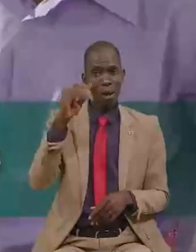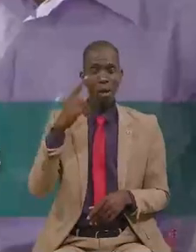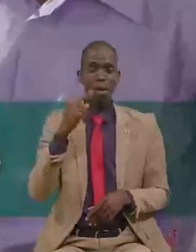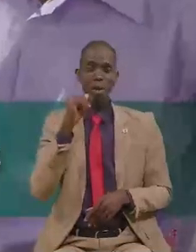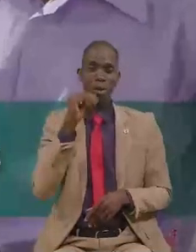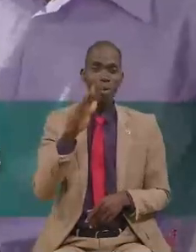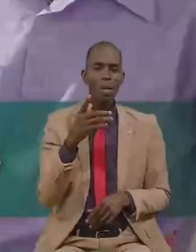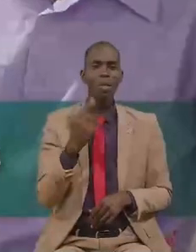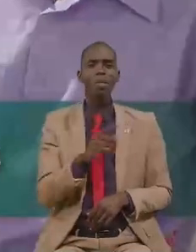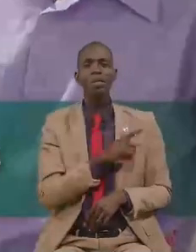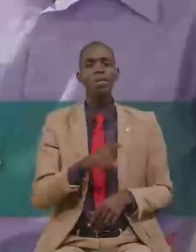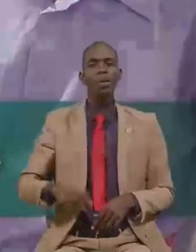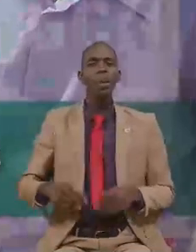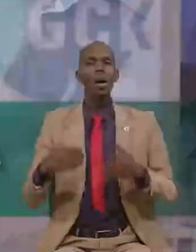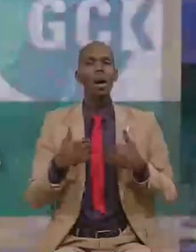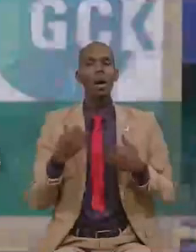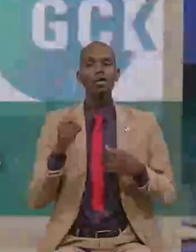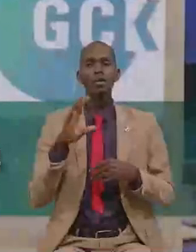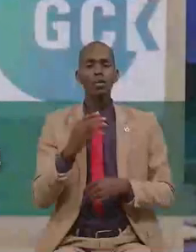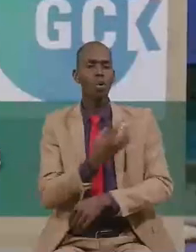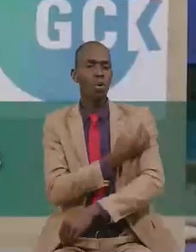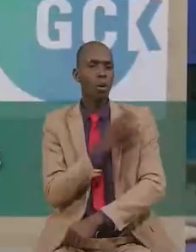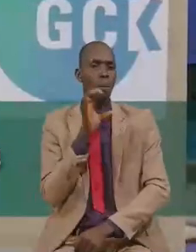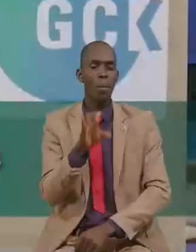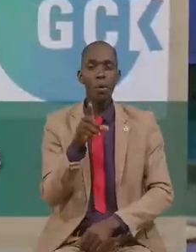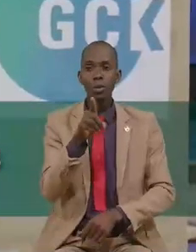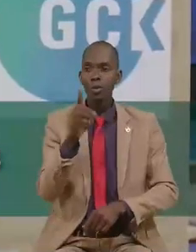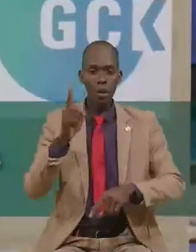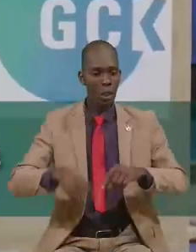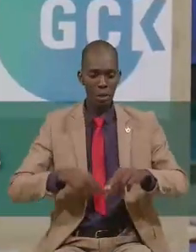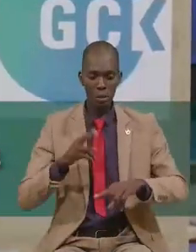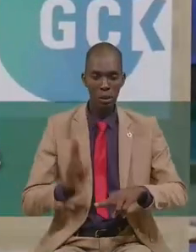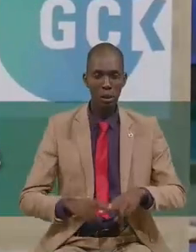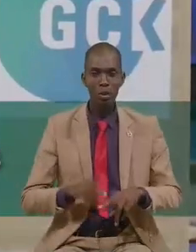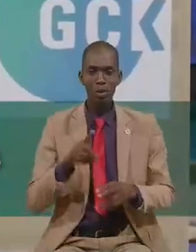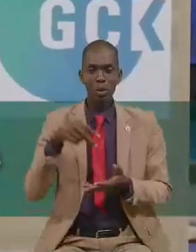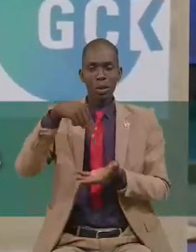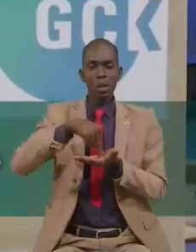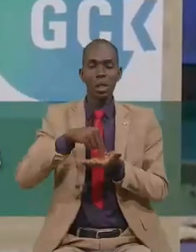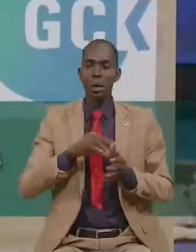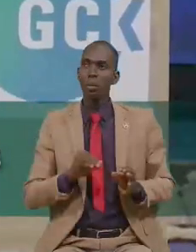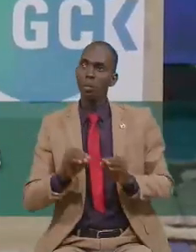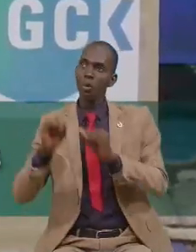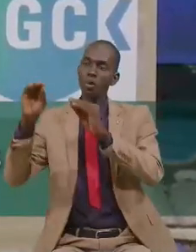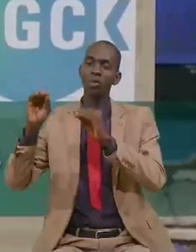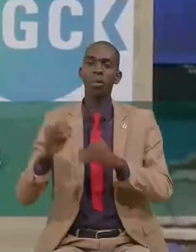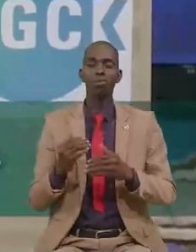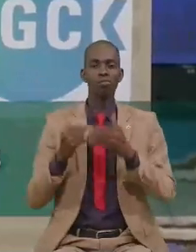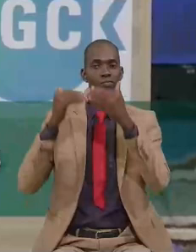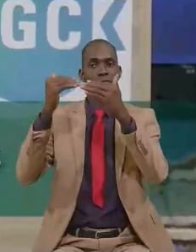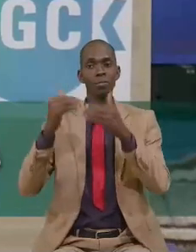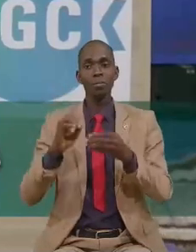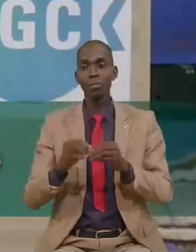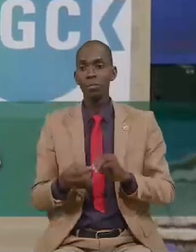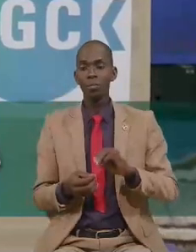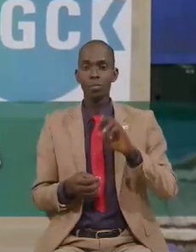va tellement te revêtir de puissance, tu ne peux pas. Peux plus t'asseoir, tu vas te lever et tu vas avancer. Deuxième point,